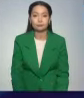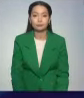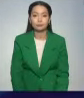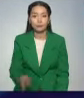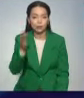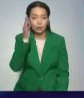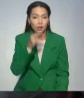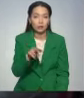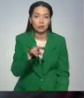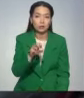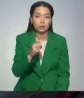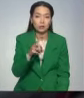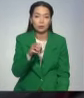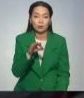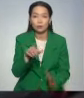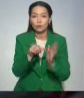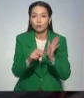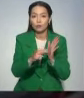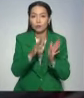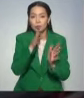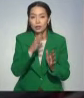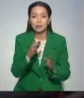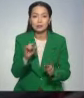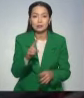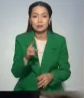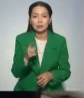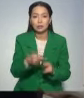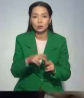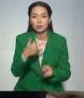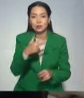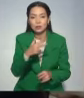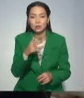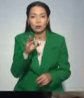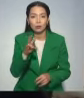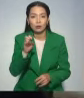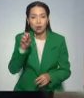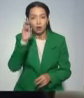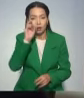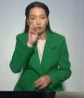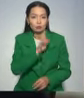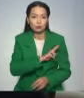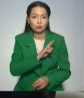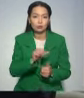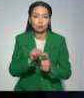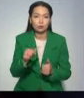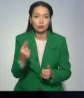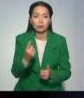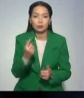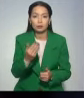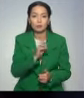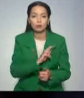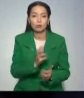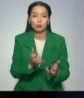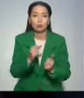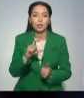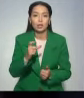напомню Данилу ахметову 68 лет из которых 30 он на государственной службе причем одно из первых должностей получил в Экибастузе